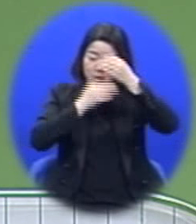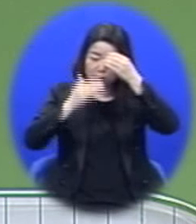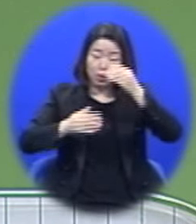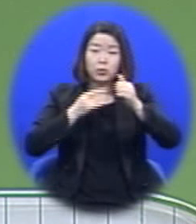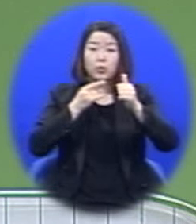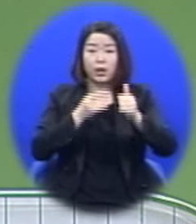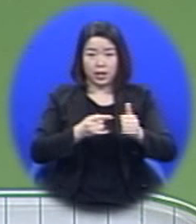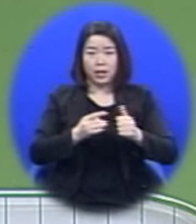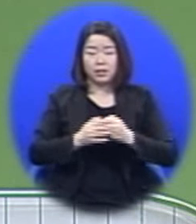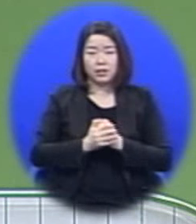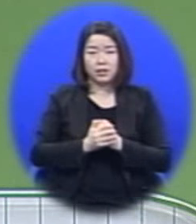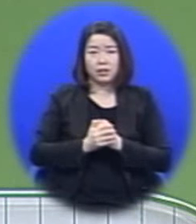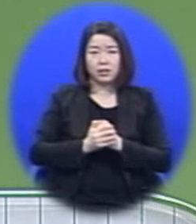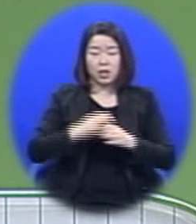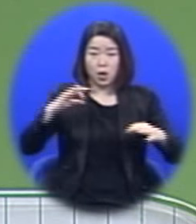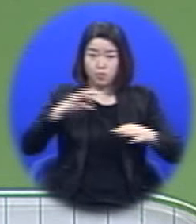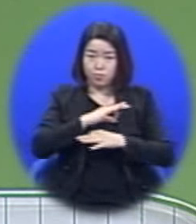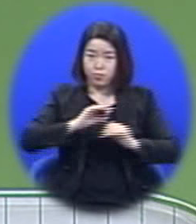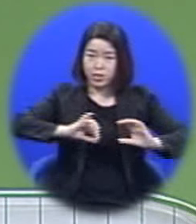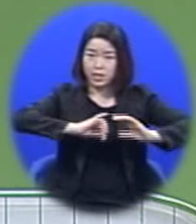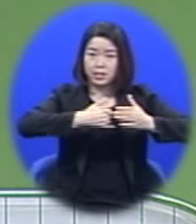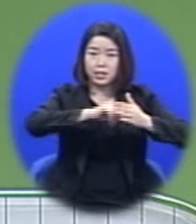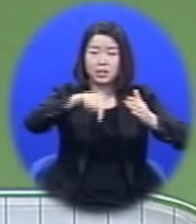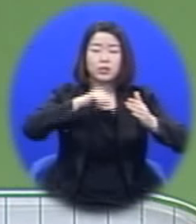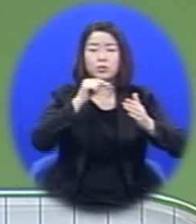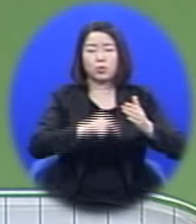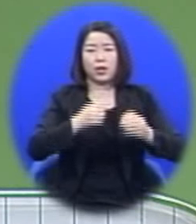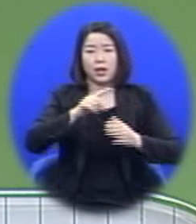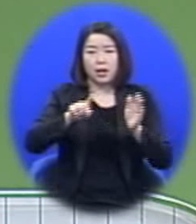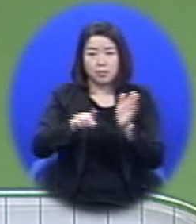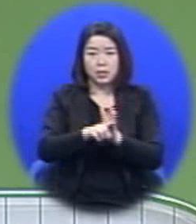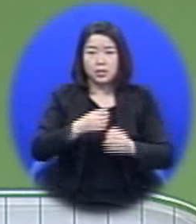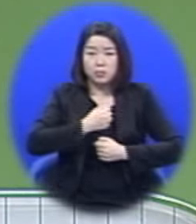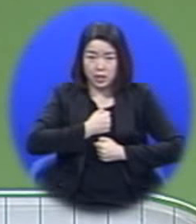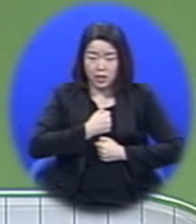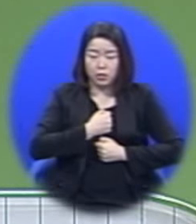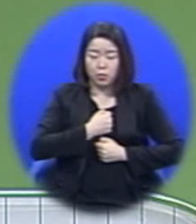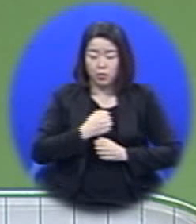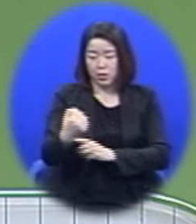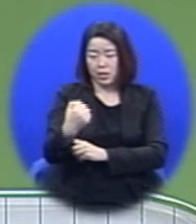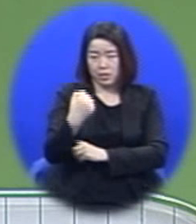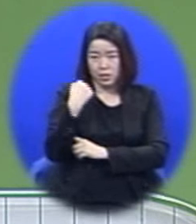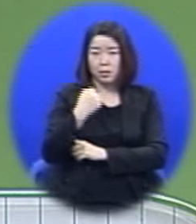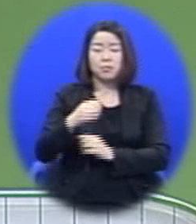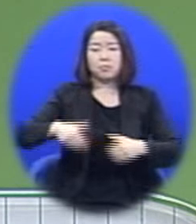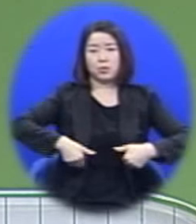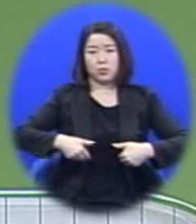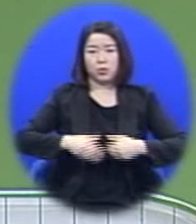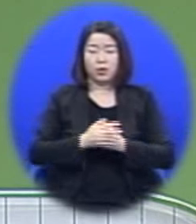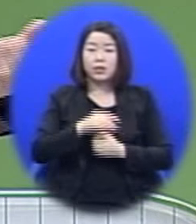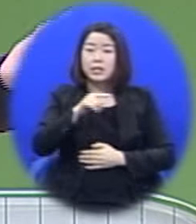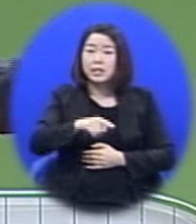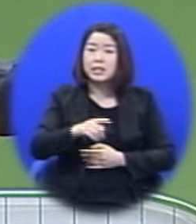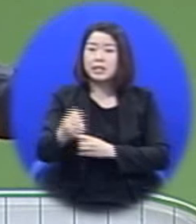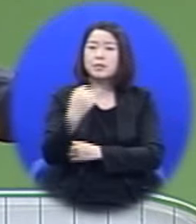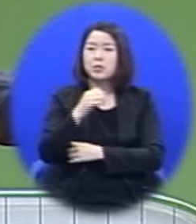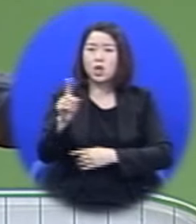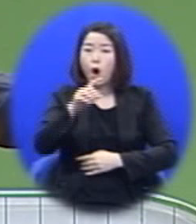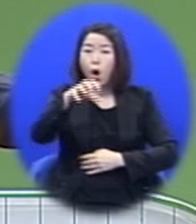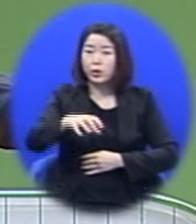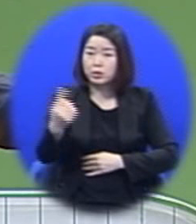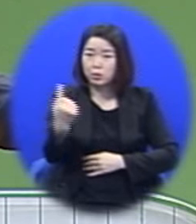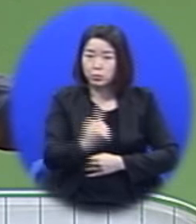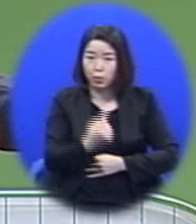성도들에게는 불의한 세상 가운데 믿음을 지키고 견딜 힘이 필요합니다. 근데 이 힘이 도대체 어디서